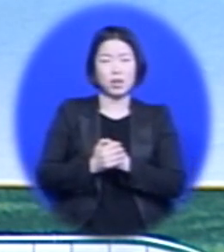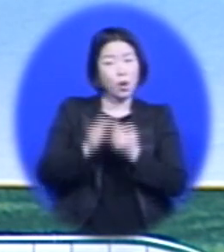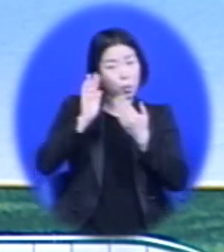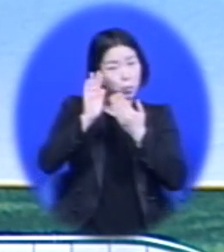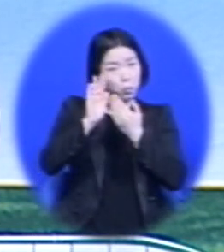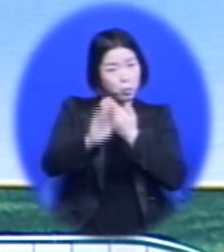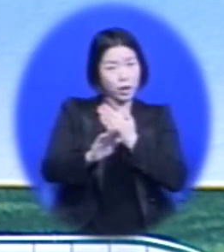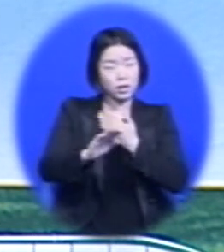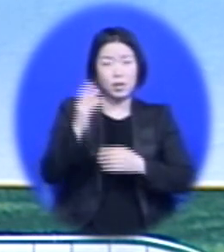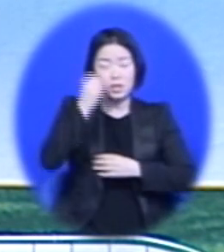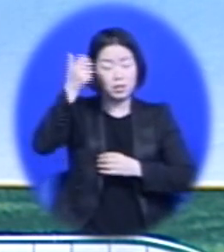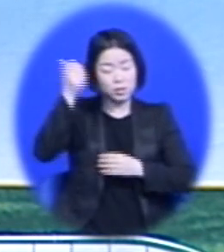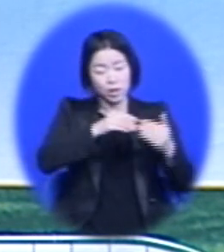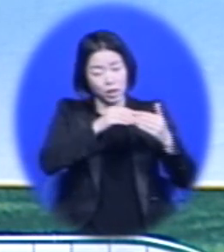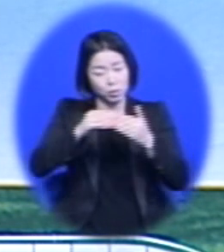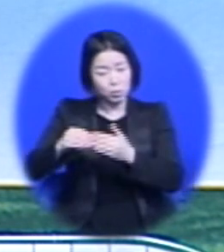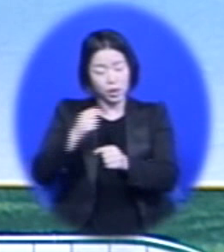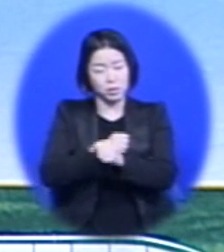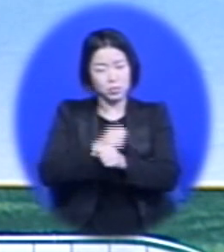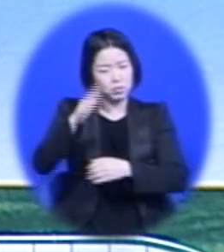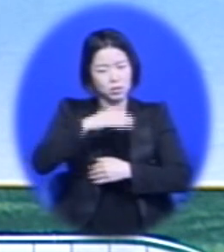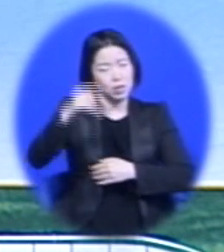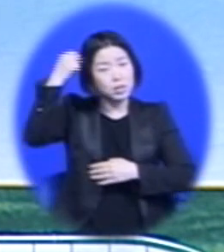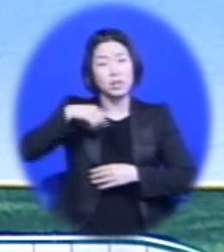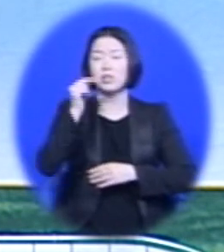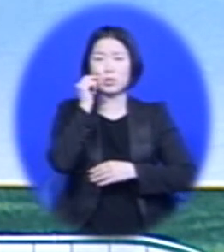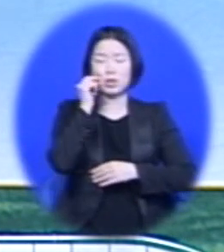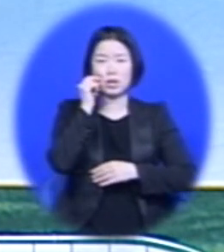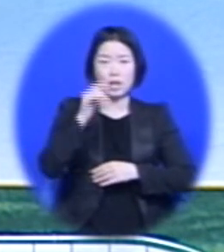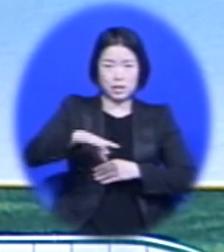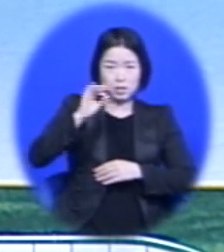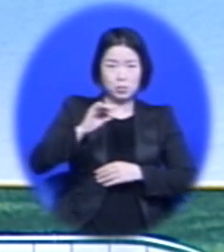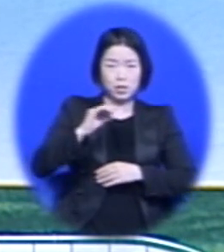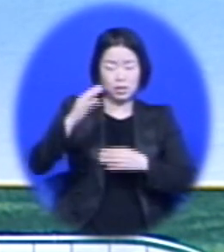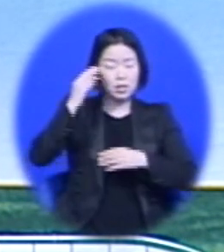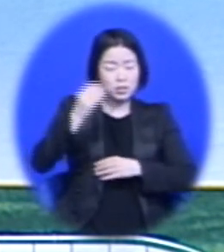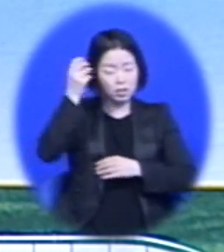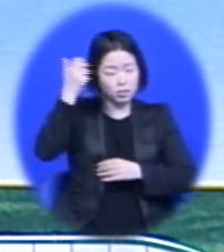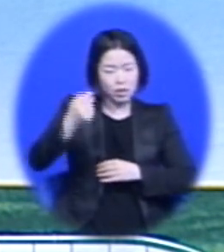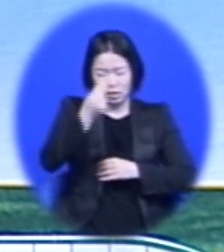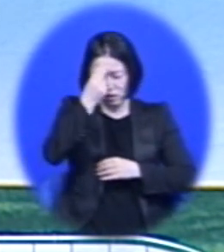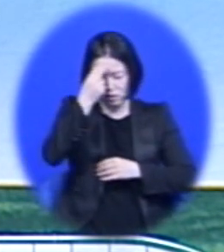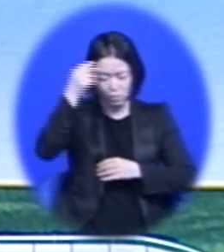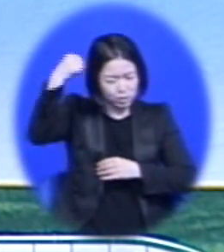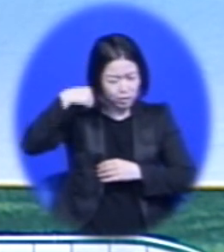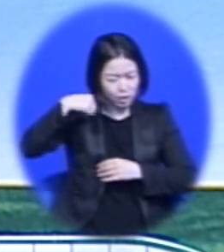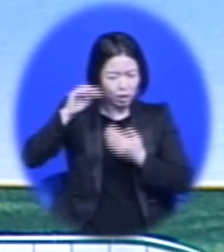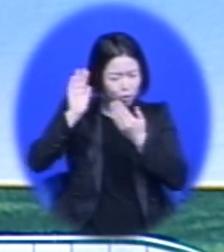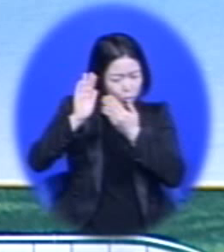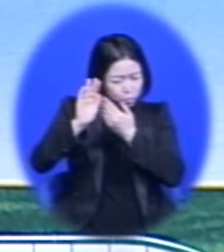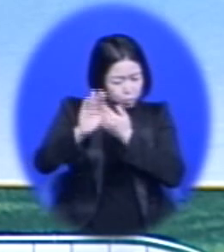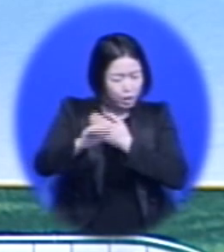나중에는 성령의 인도하심을 전혀 느끼지 못합니다. 처음에는 성령의 근심을 느끼다가 나중에는 그것도 거의